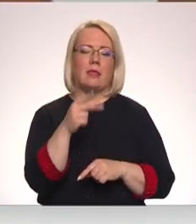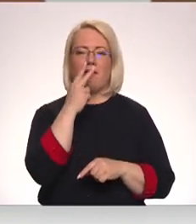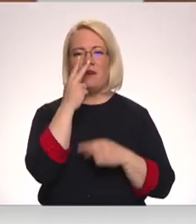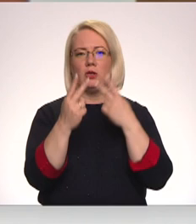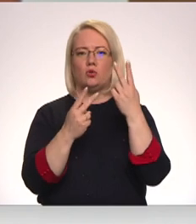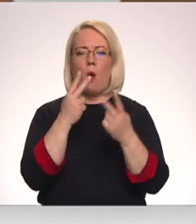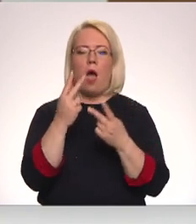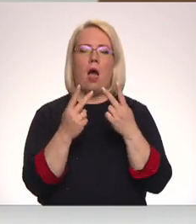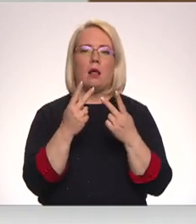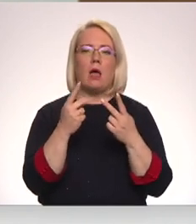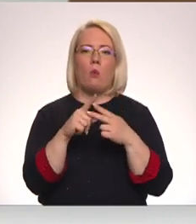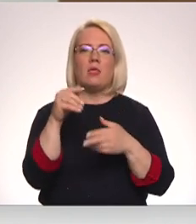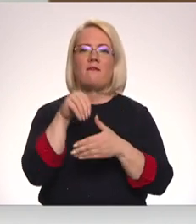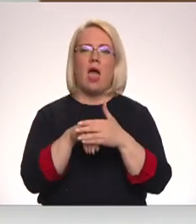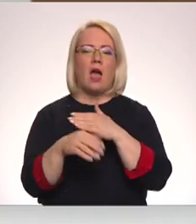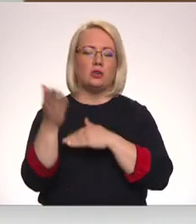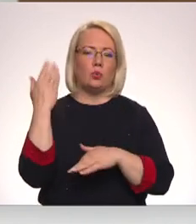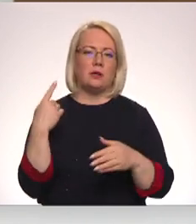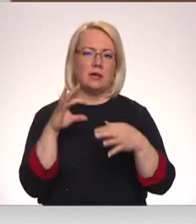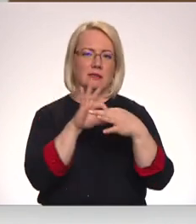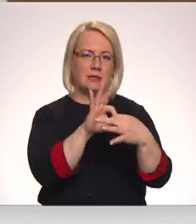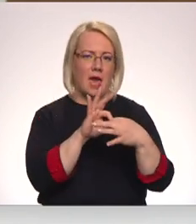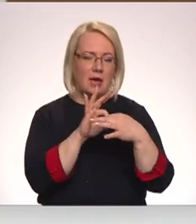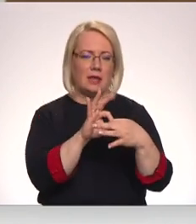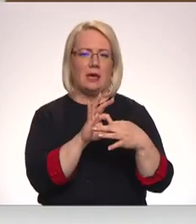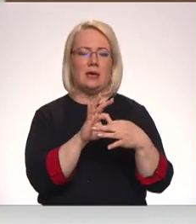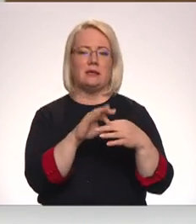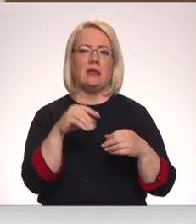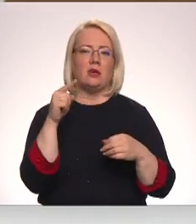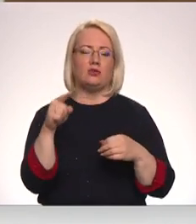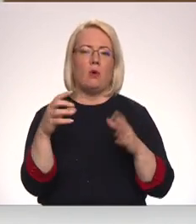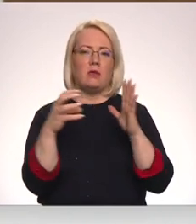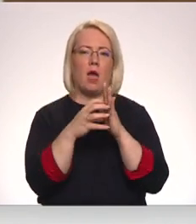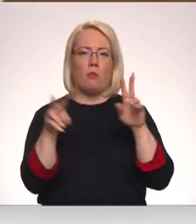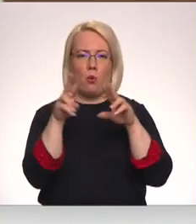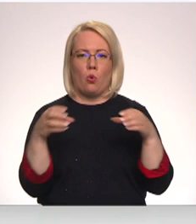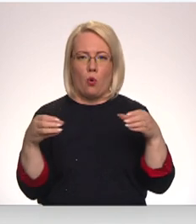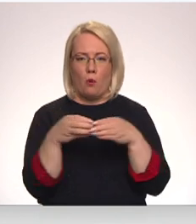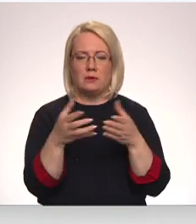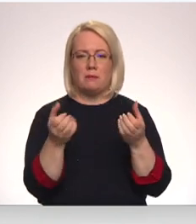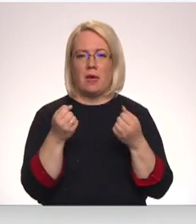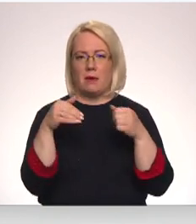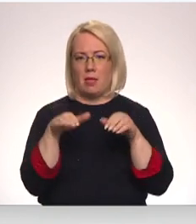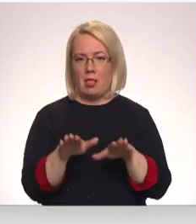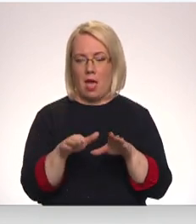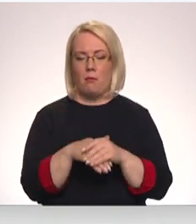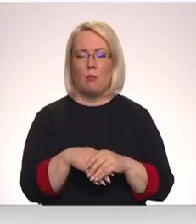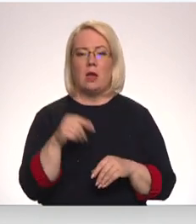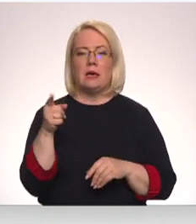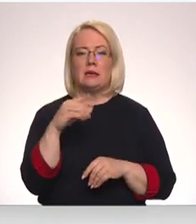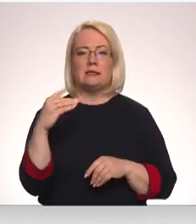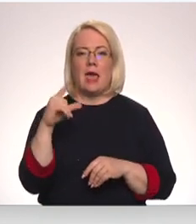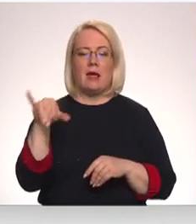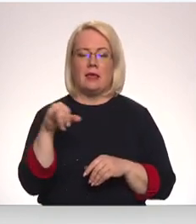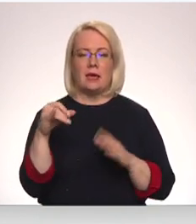vizuāla un vēsturiska saikne. Heraldikas komisija pieņēma šādu lēmumu. Sēlijas ģerboņa autors